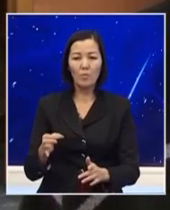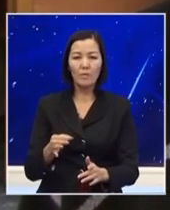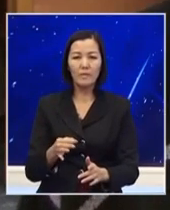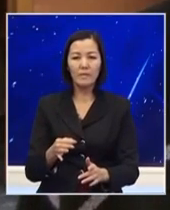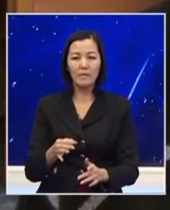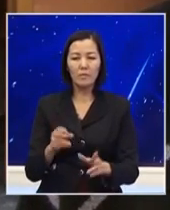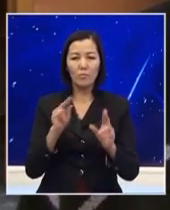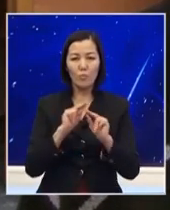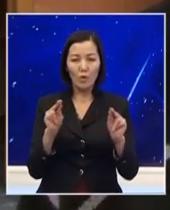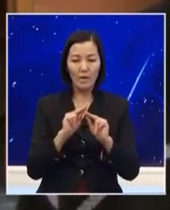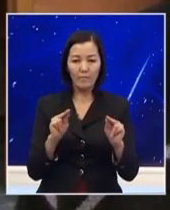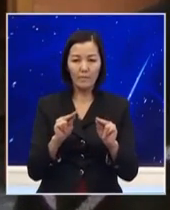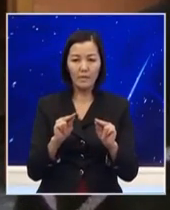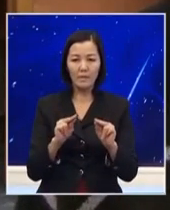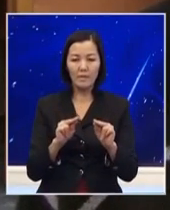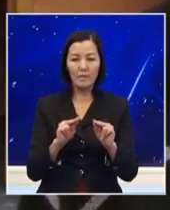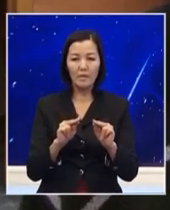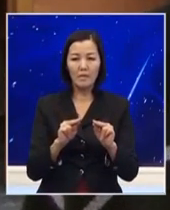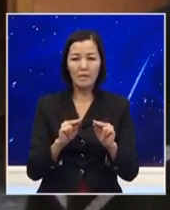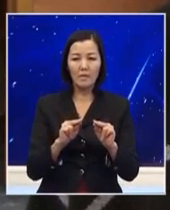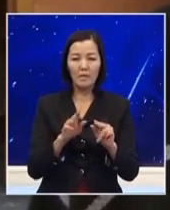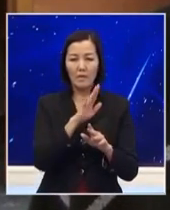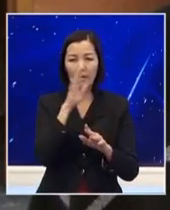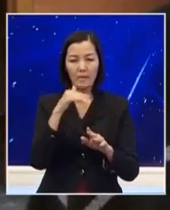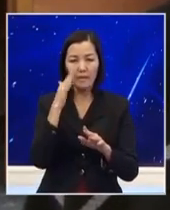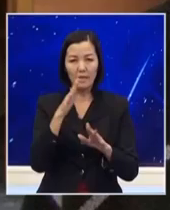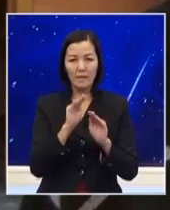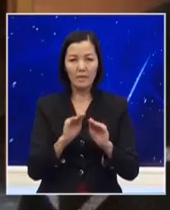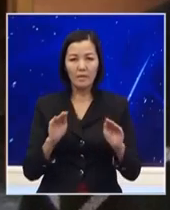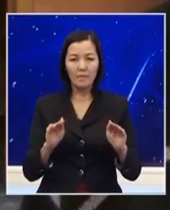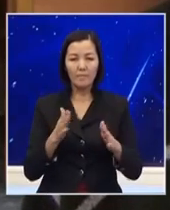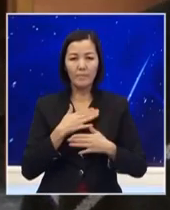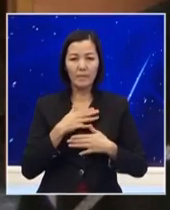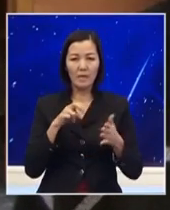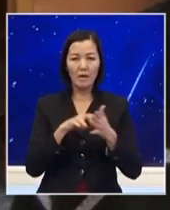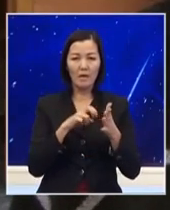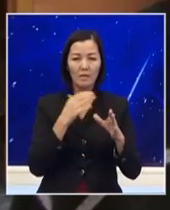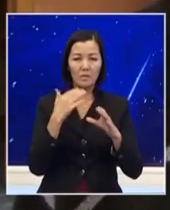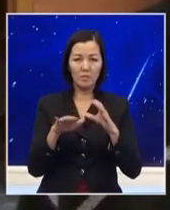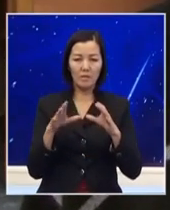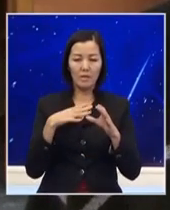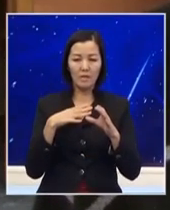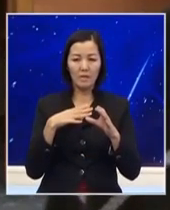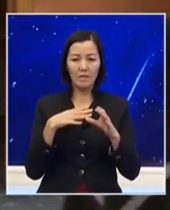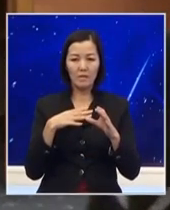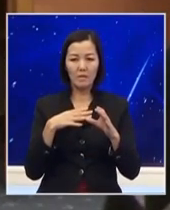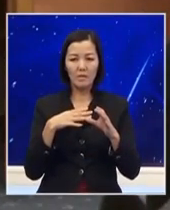Бірталай мұғалімдері, ата-аналары, оқушылары бізге жазады, бізге